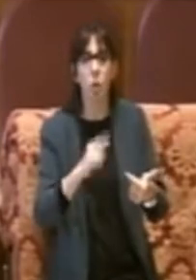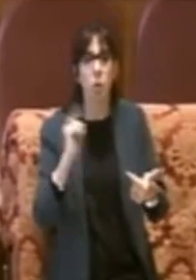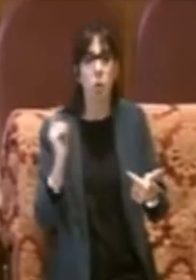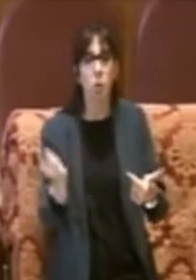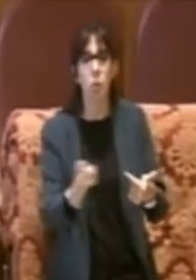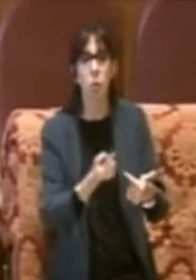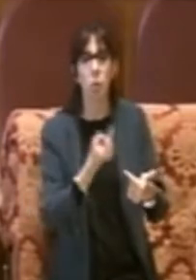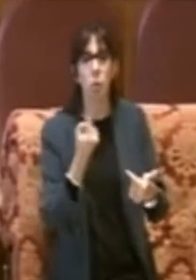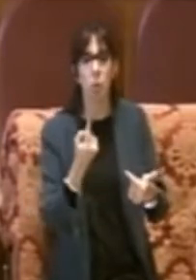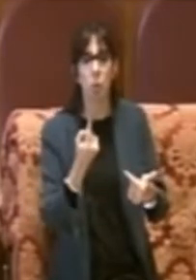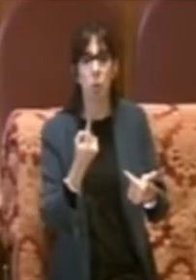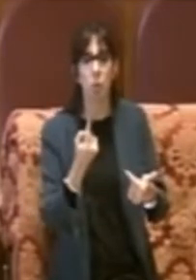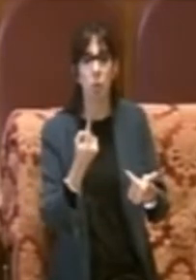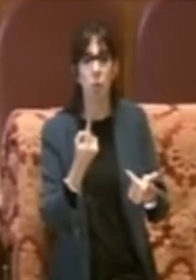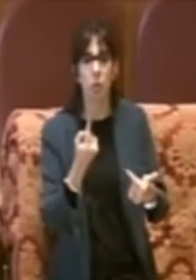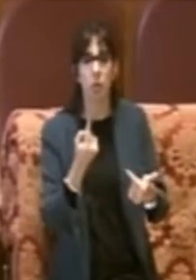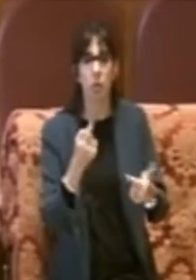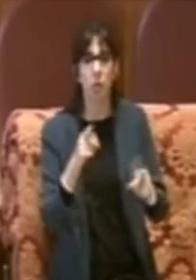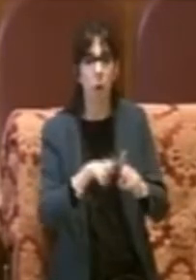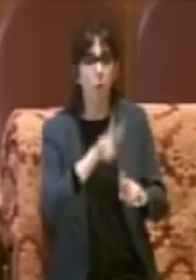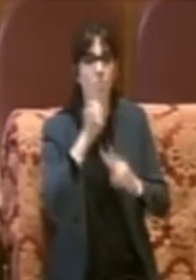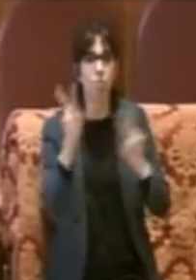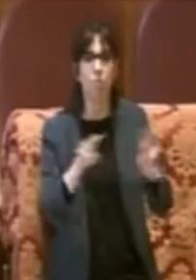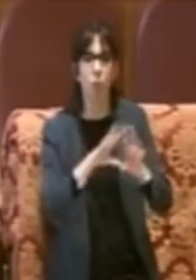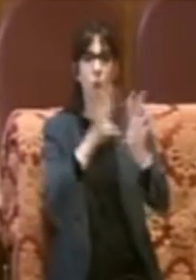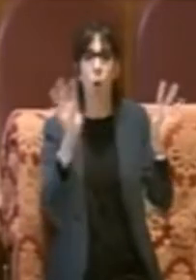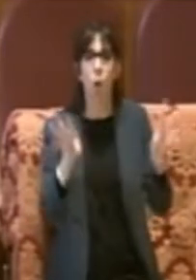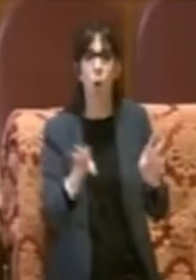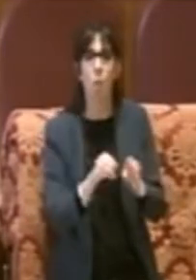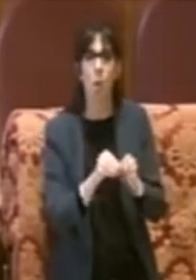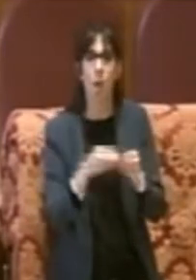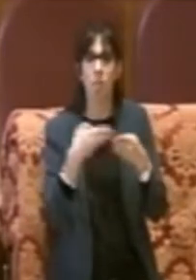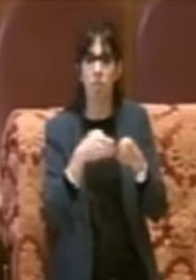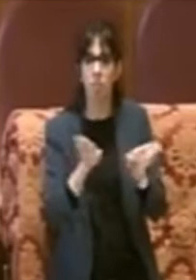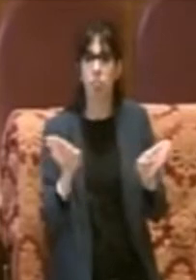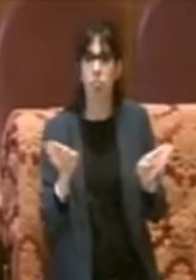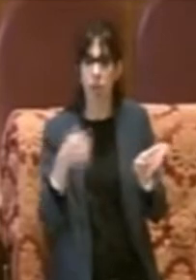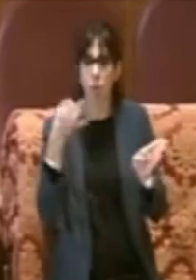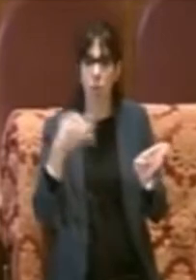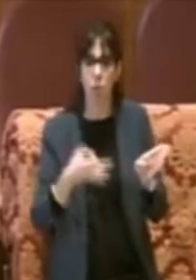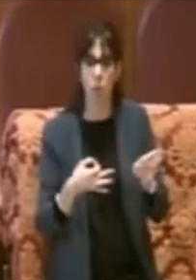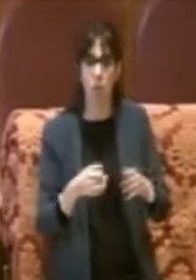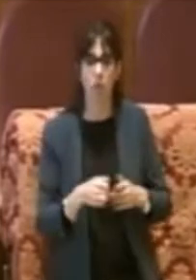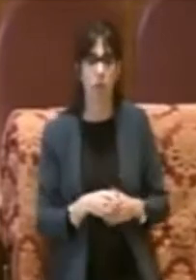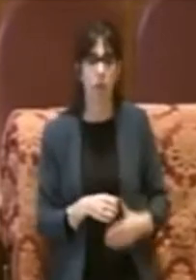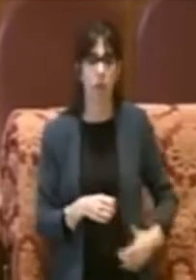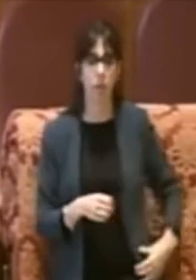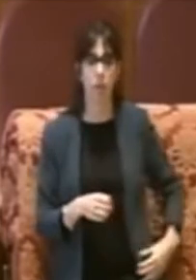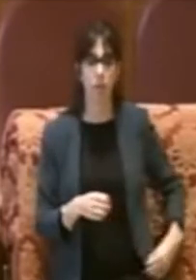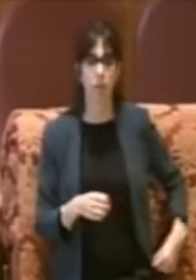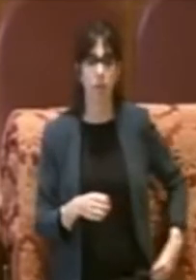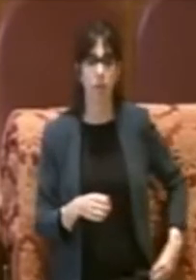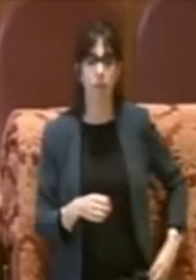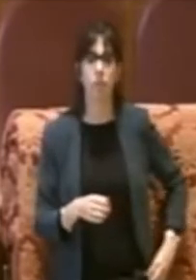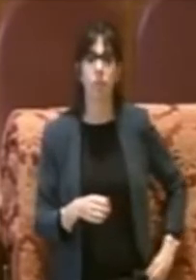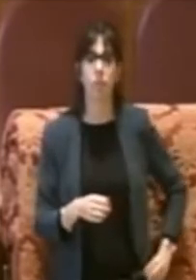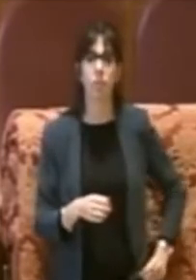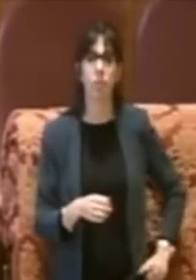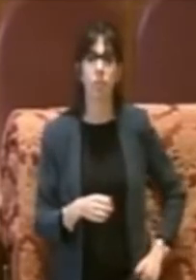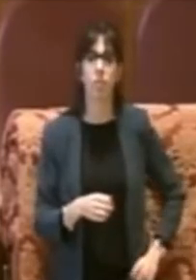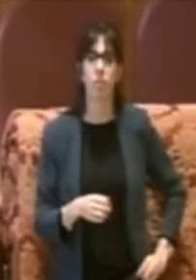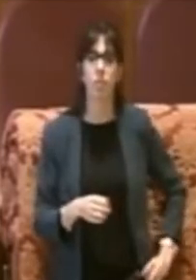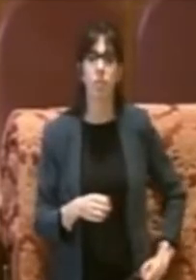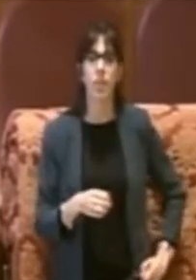una visione complessiva il più ampia possibile quindi è chiaro che dove i tempi a volte